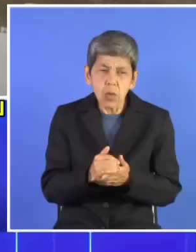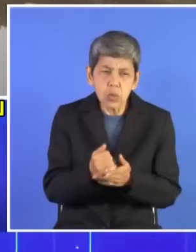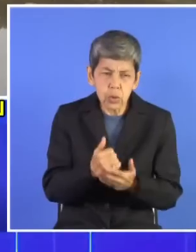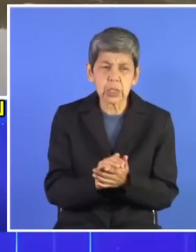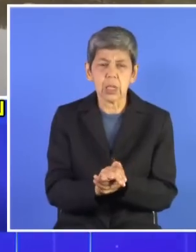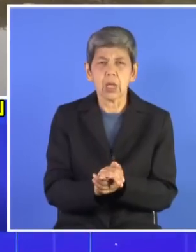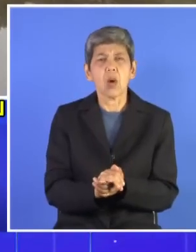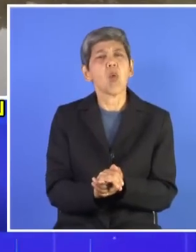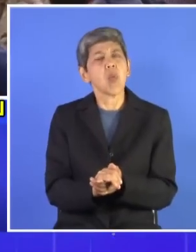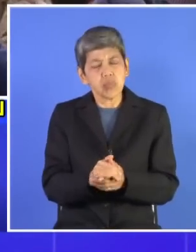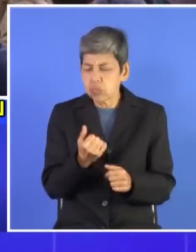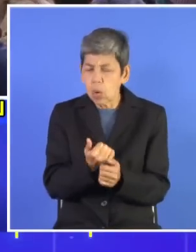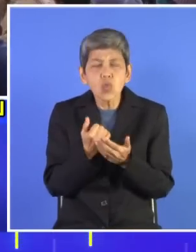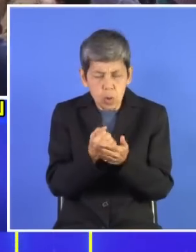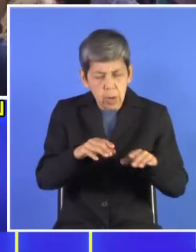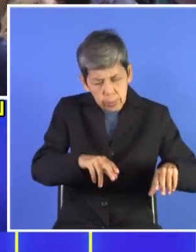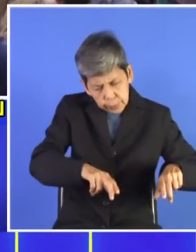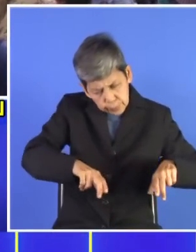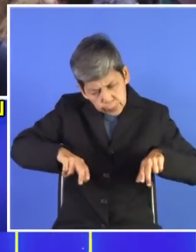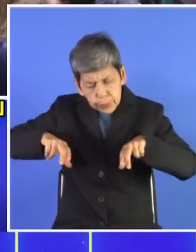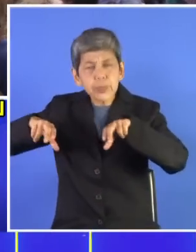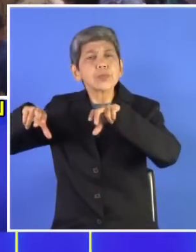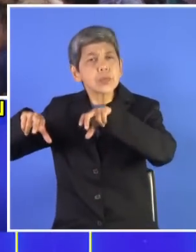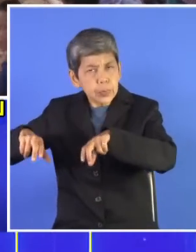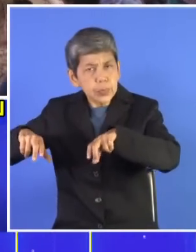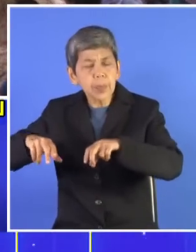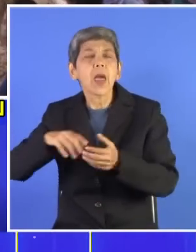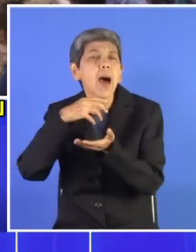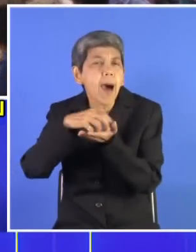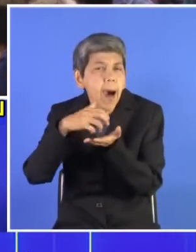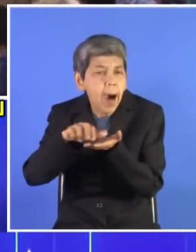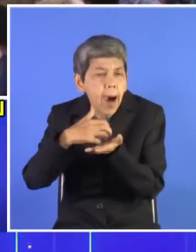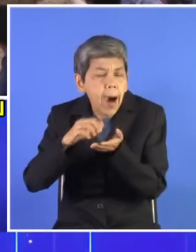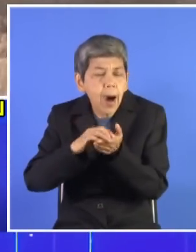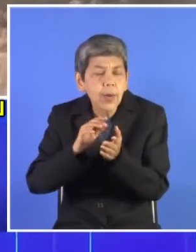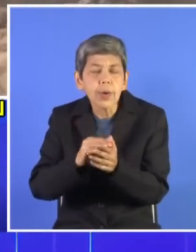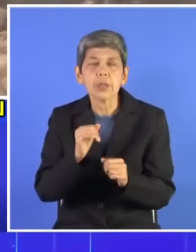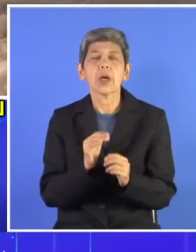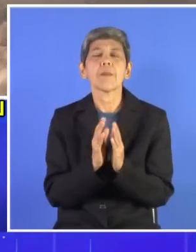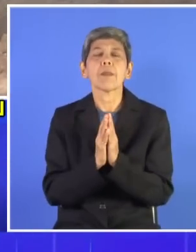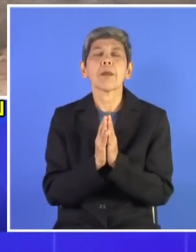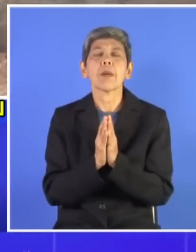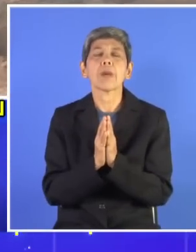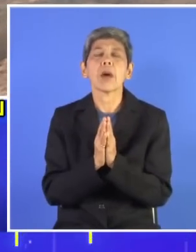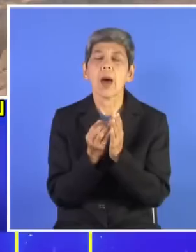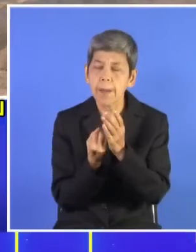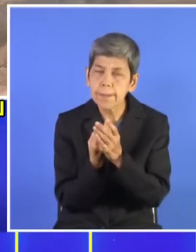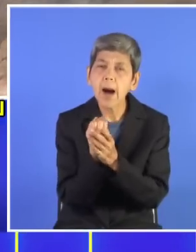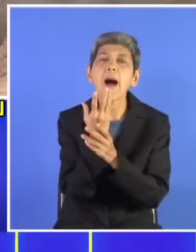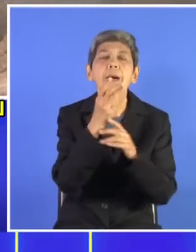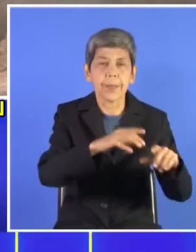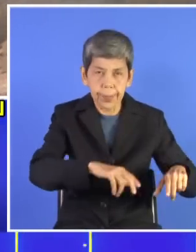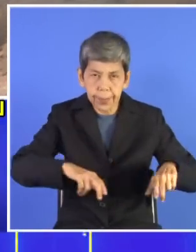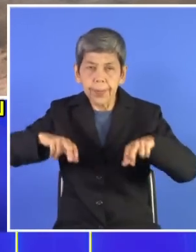มาตลอดหลายปีแล้วเออช่วยเอามาขึ้นบนฝั่งน้อย แบบว่าเป็นเรื่องเล่าว่าไปเข้าฝันใช่ไหมตะเคียนไปเข้าฝันให้ดึงไม้ขึ้นมา ใช่ใช